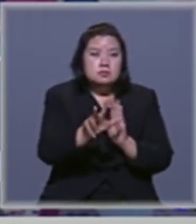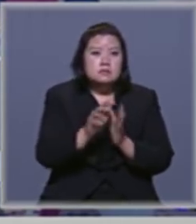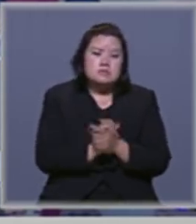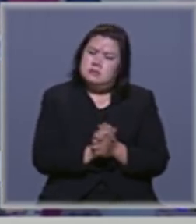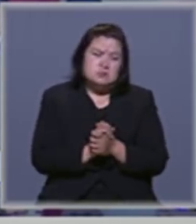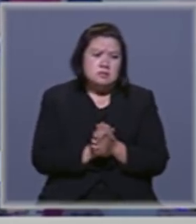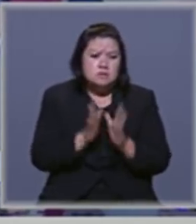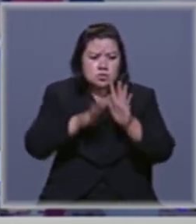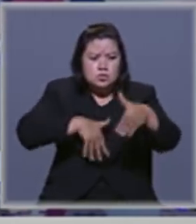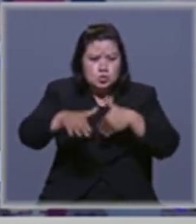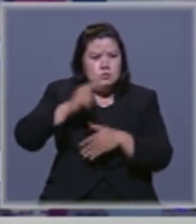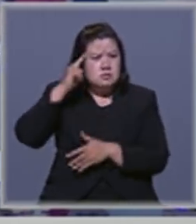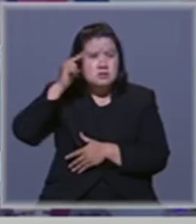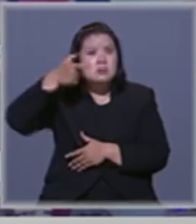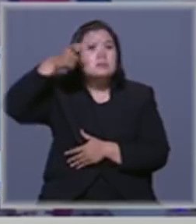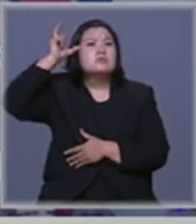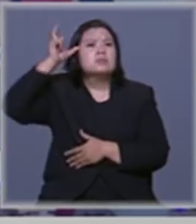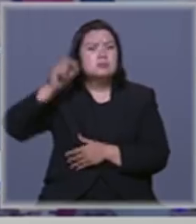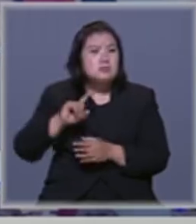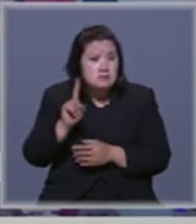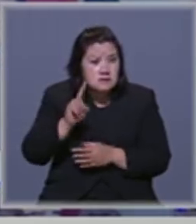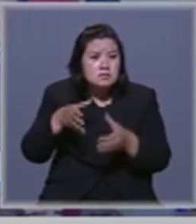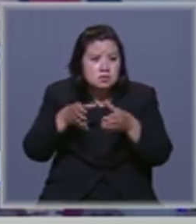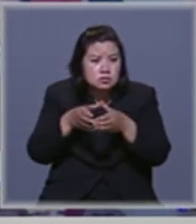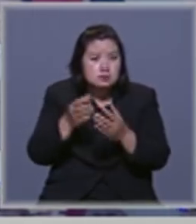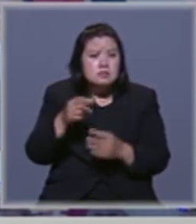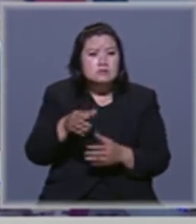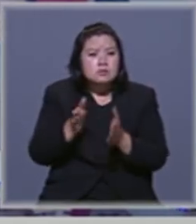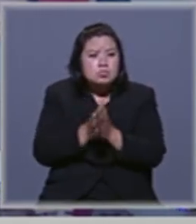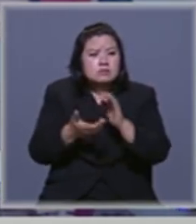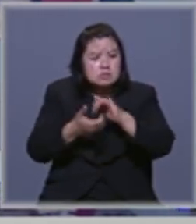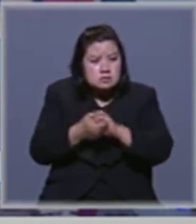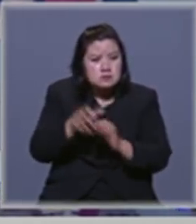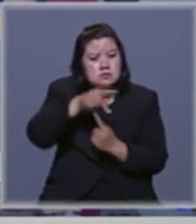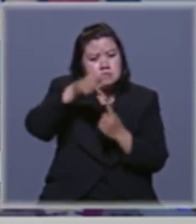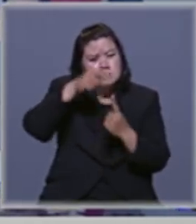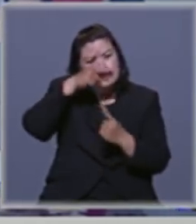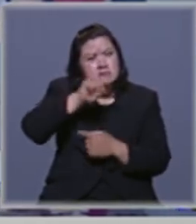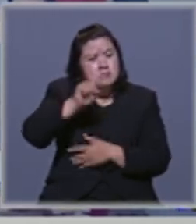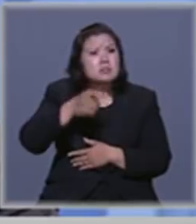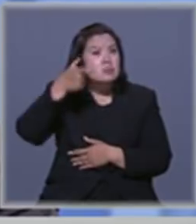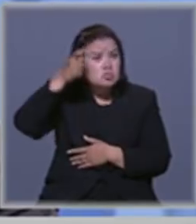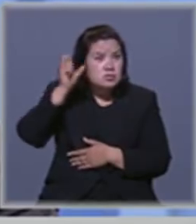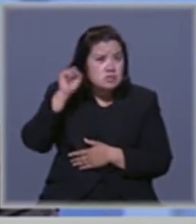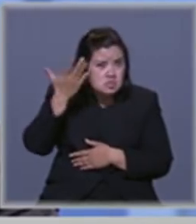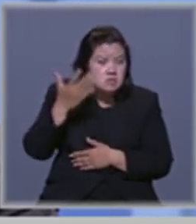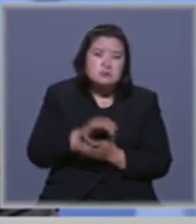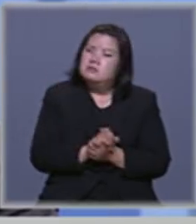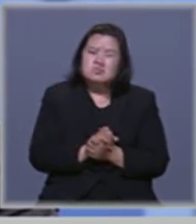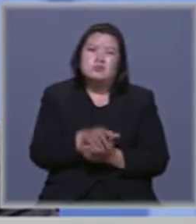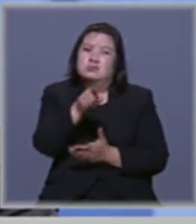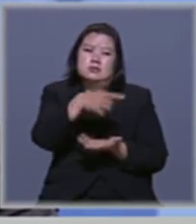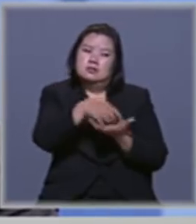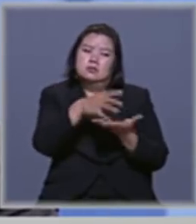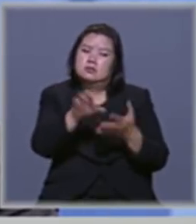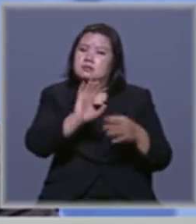ชาชนก็ชักจะงงกับคุณใช่ไหมฮะประชาชนก็งงกับคุณ พราะฉะนั้นจริงๆแล้วผมคิดว่ามันไม่ต่างกันม